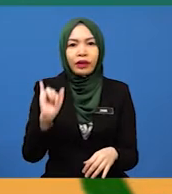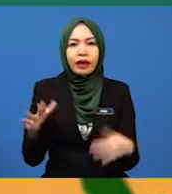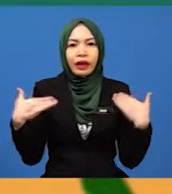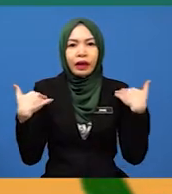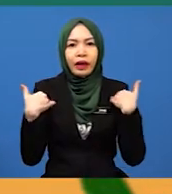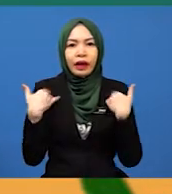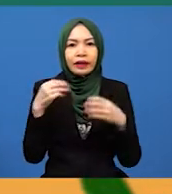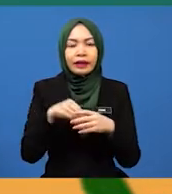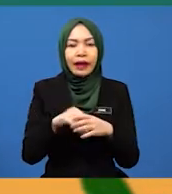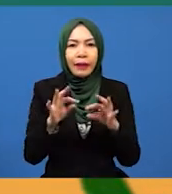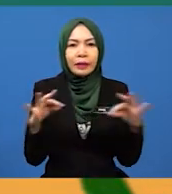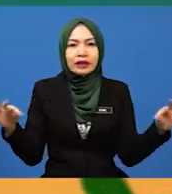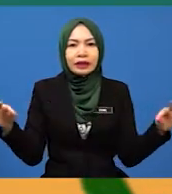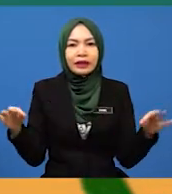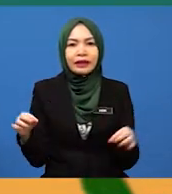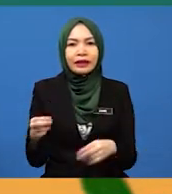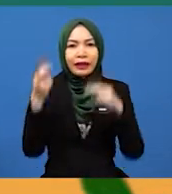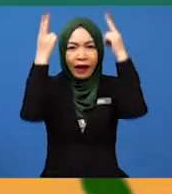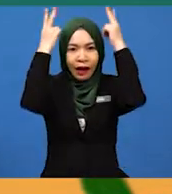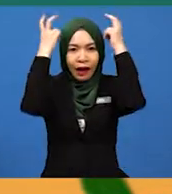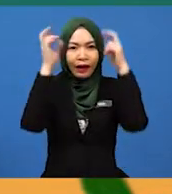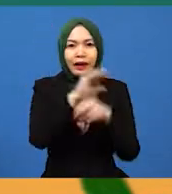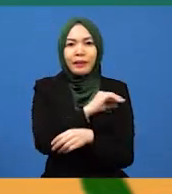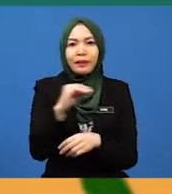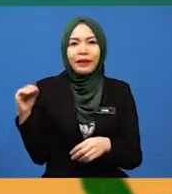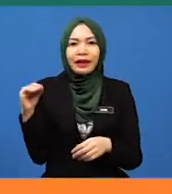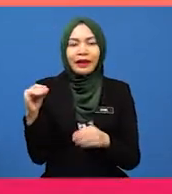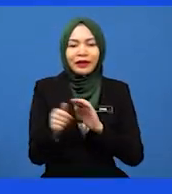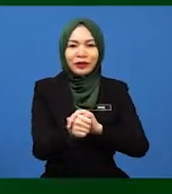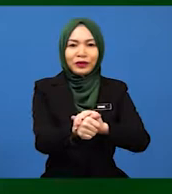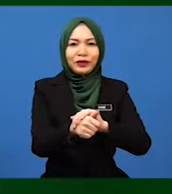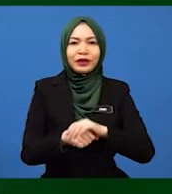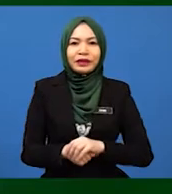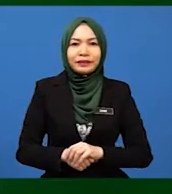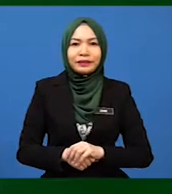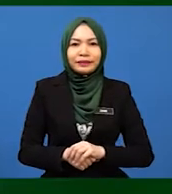dalam cerita Arnab dengan kura-kura.